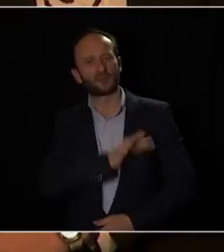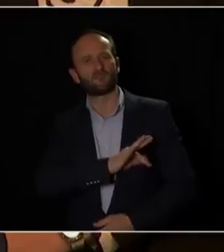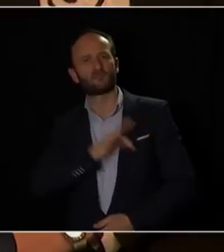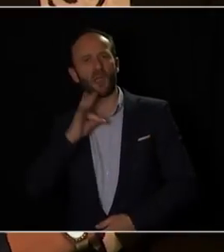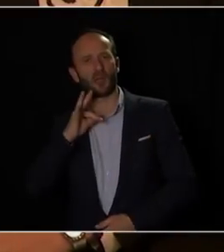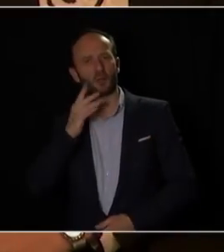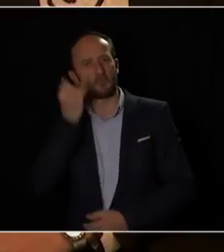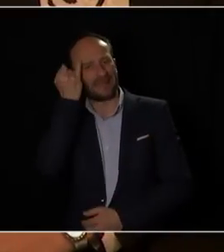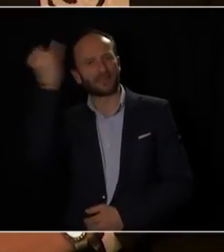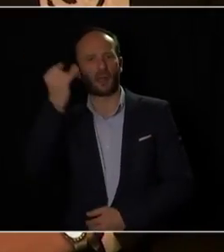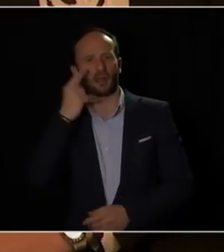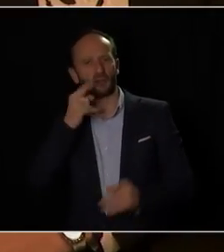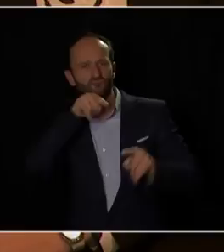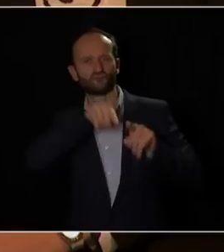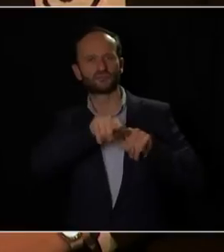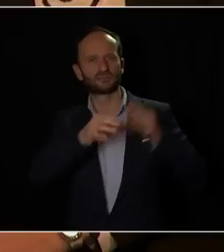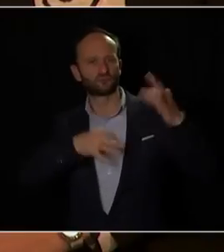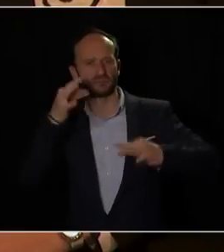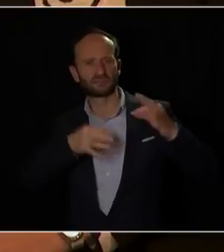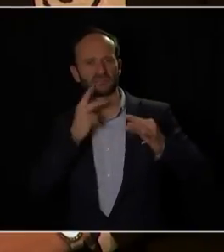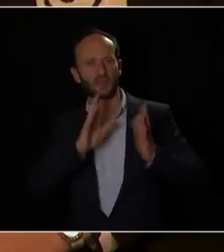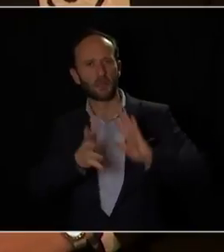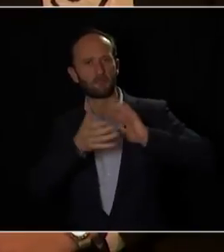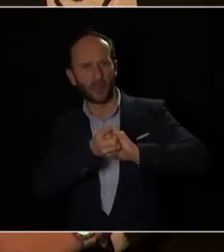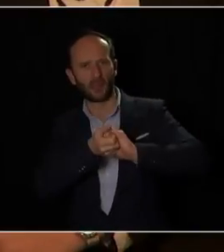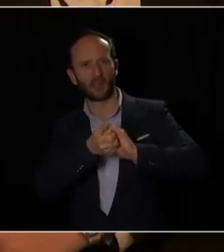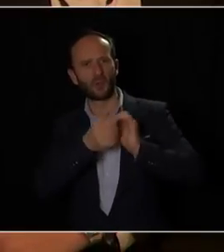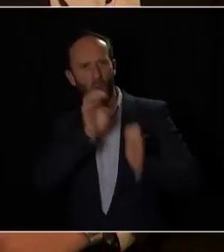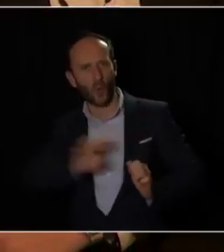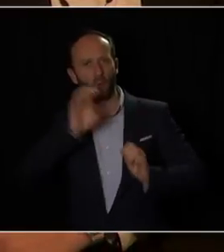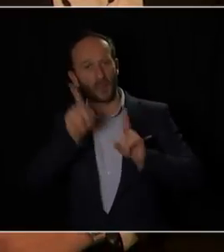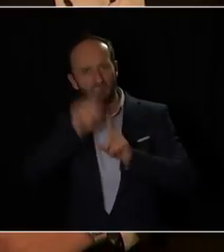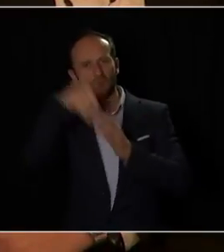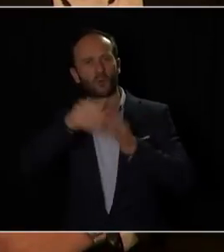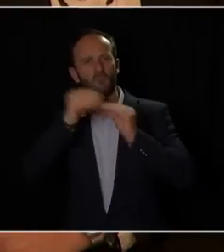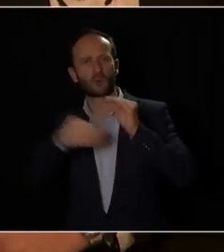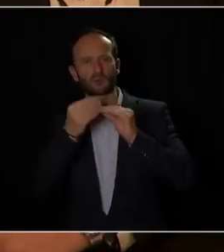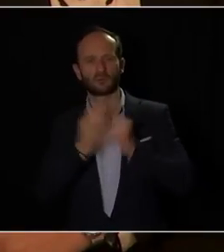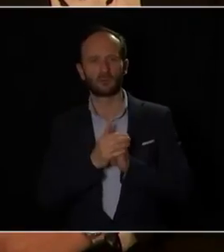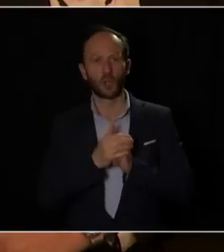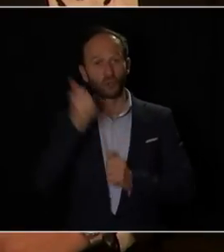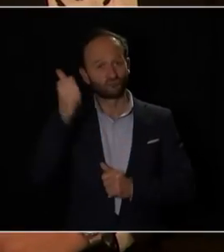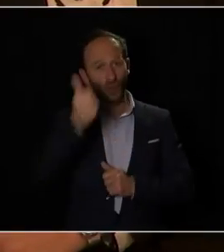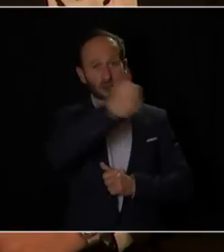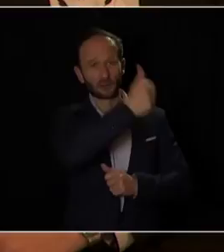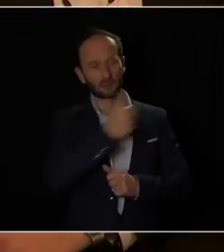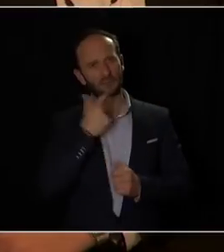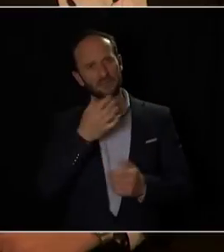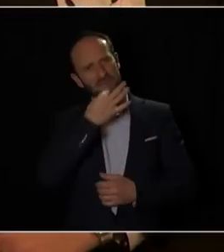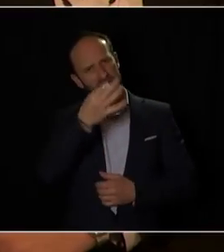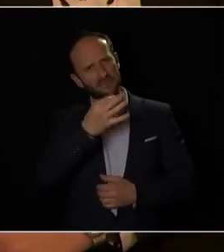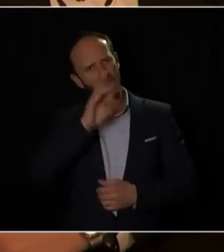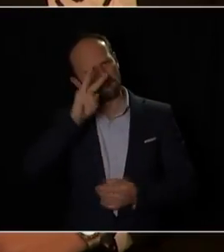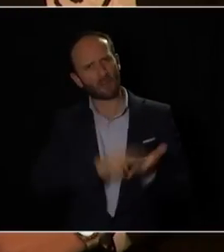de justice et de paix en Europe et dans le monde. À chacune et à chacun d'entre vous, je souhaite de tout